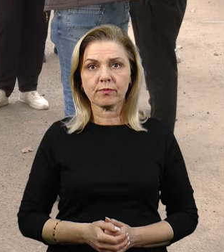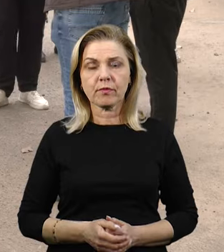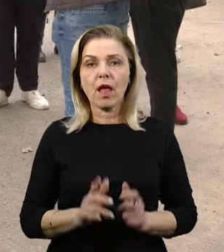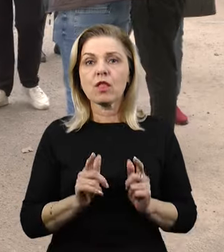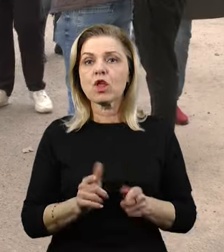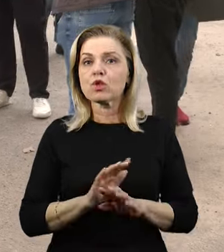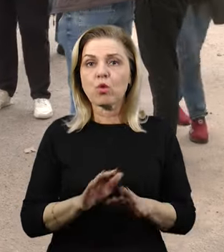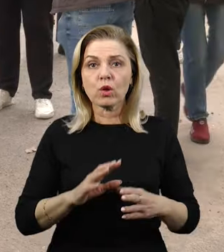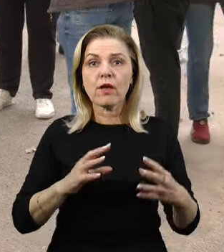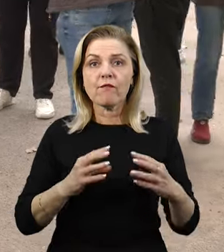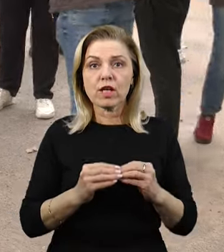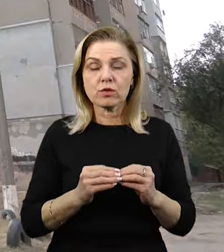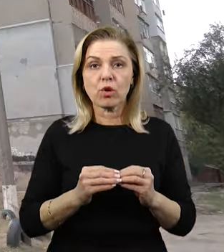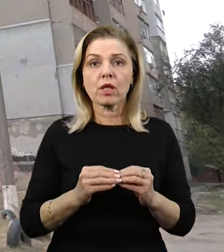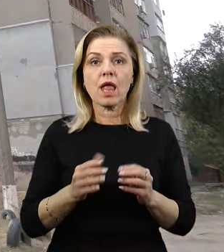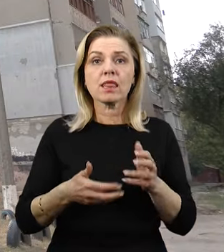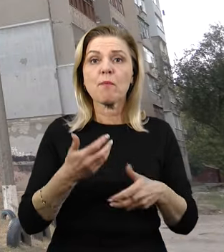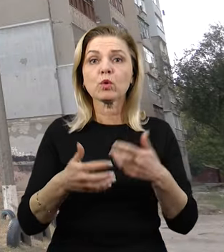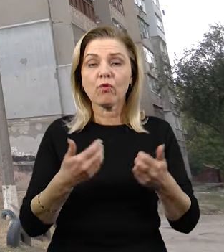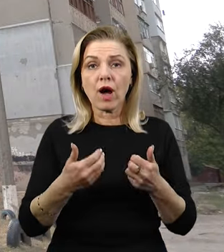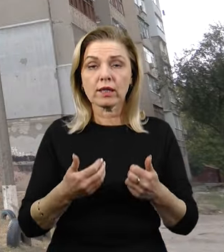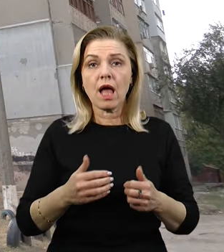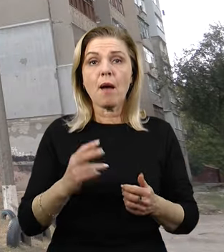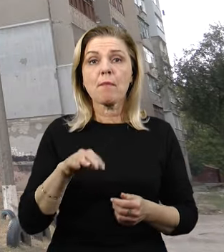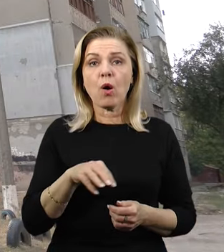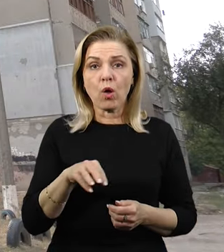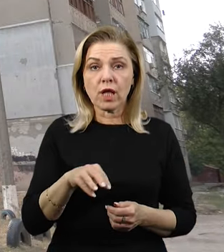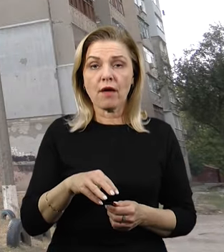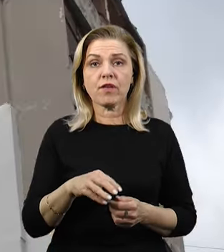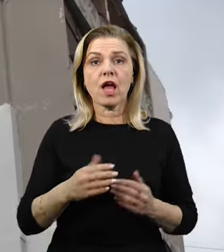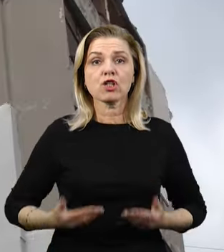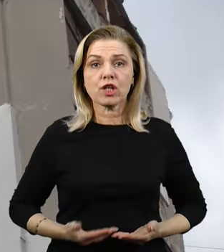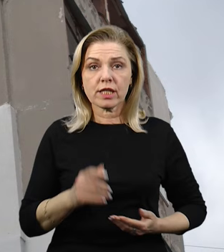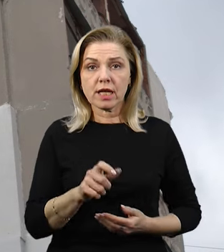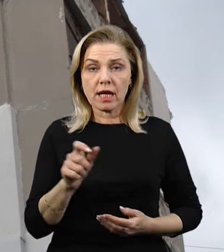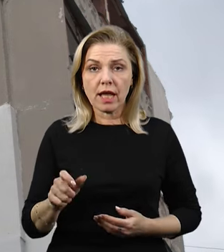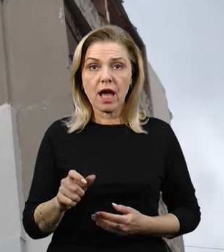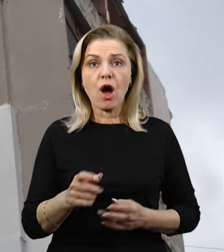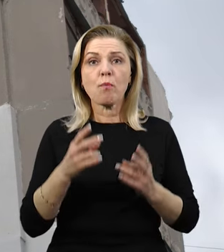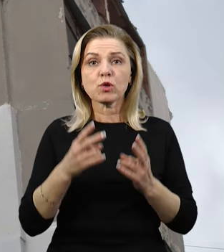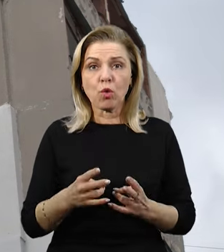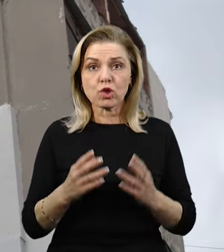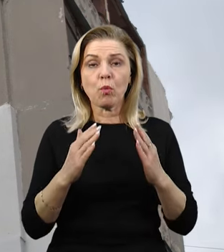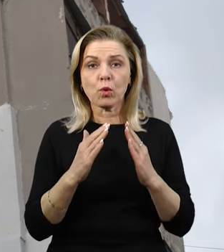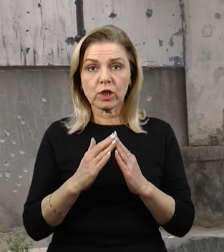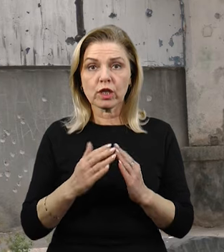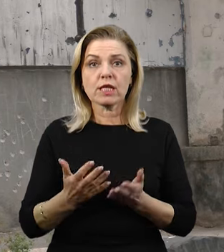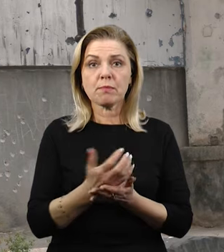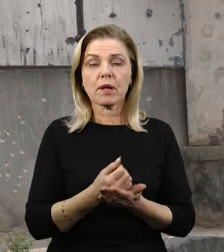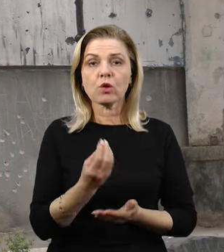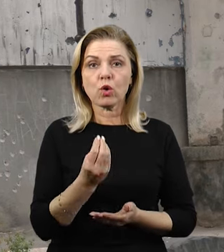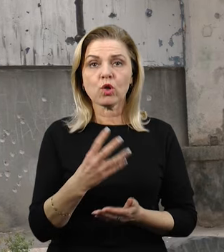Незгодні з висновком демонтувати. У Миколаєві мешканці пошкодженого російською ракетою будинку збирають гроші на власну експертизу